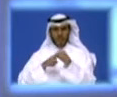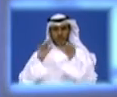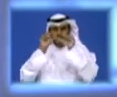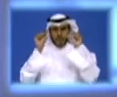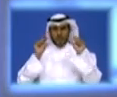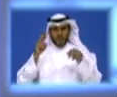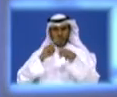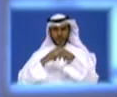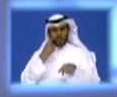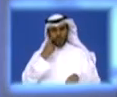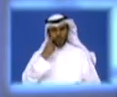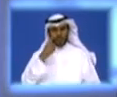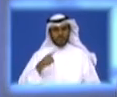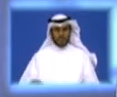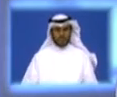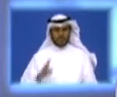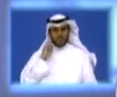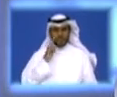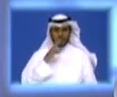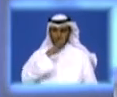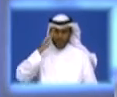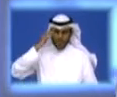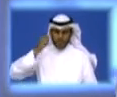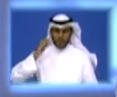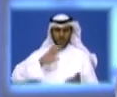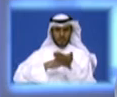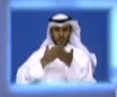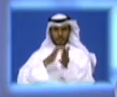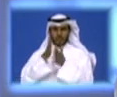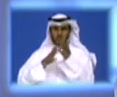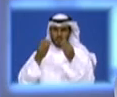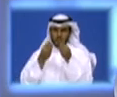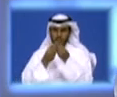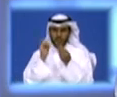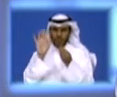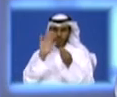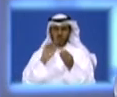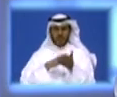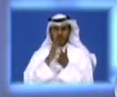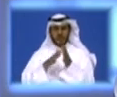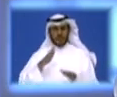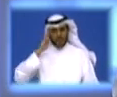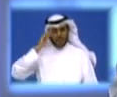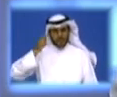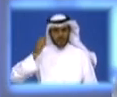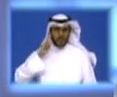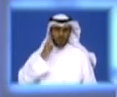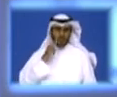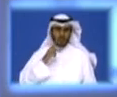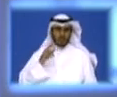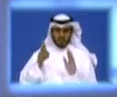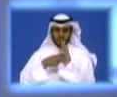تذكير بأهم العناوين. تقبلوا تحياتي وتحيات زميلي يوسف الراشد في لغة الإشارة. بقى نذكركم بأهم